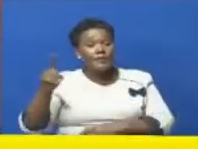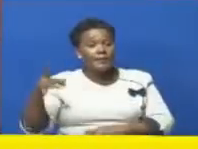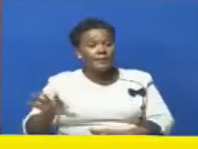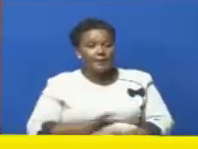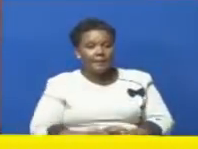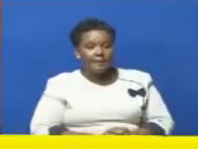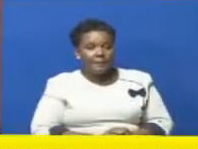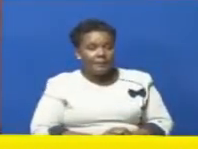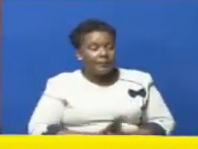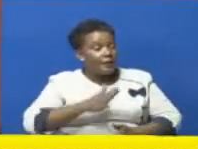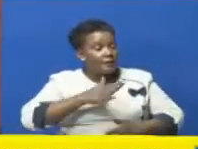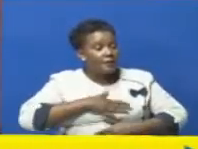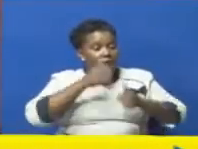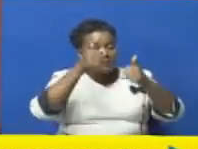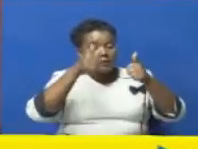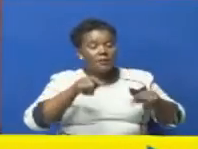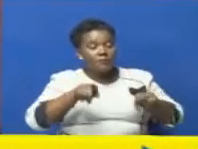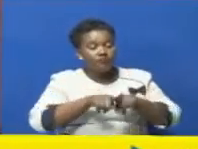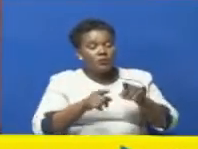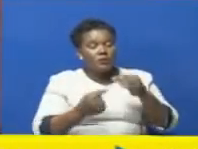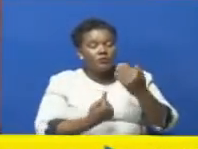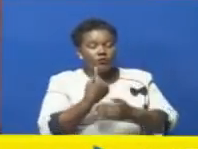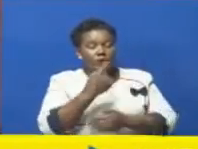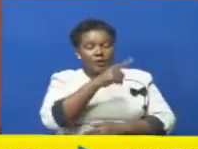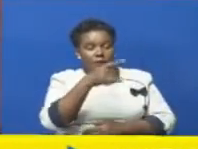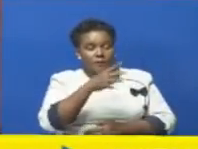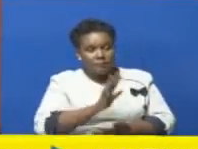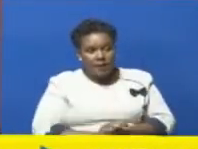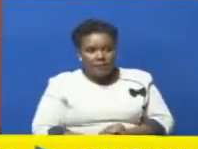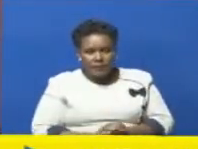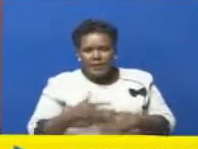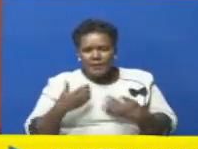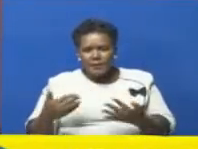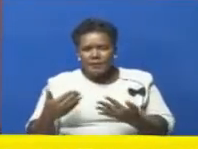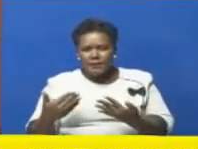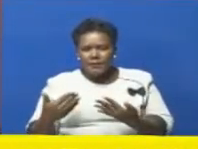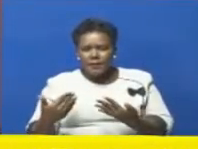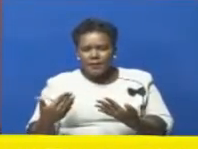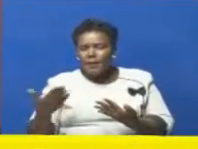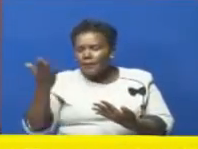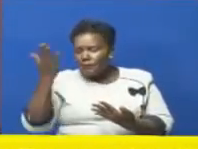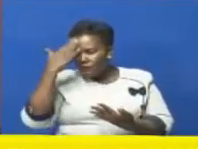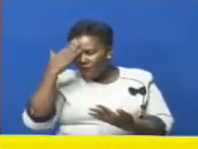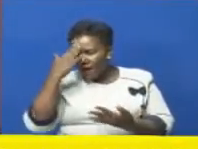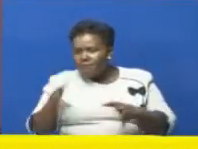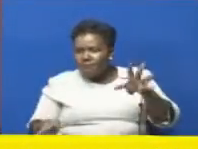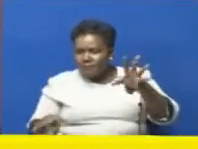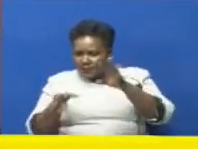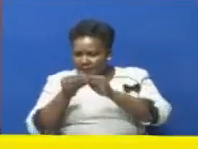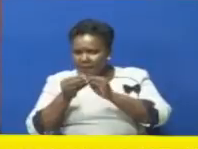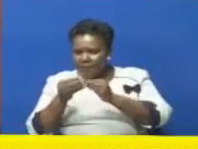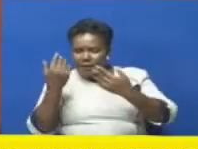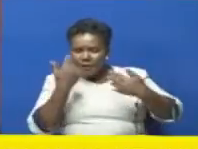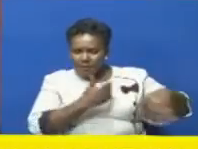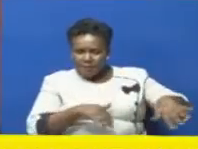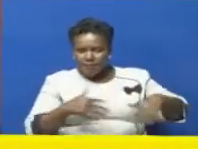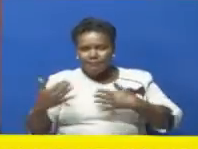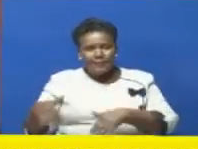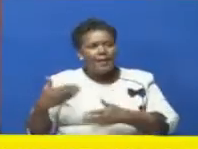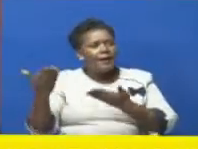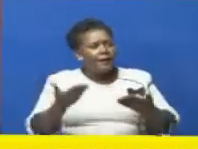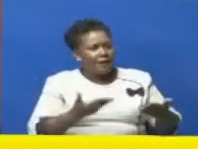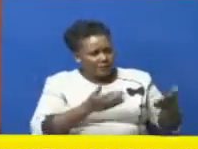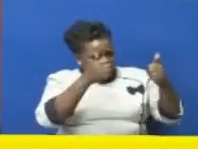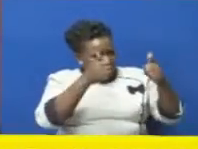Asante sana Somo Vura kutoka huko Zanzibar. Na sasa basi tupate kufahamu kwa mutasari tu katika jaramba tutarajie nini hapa baadaye. Abdalla Nganzi